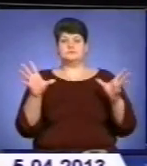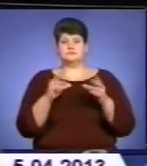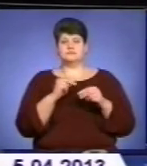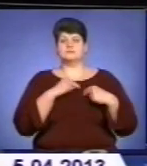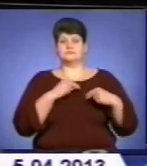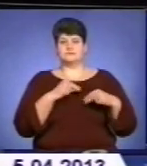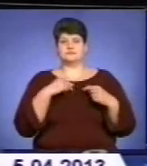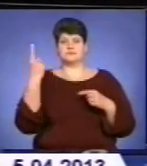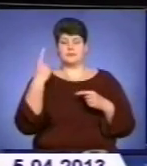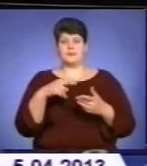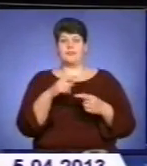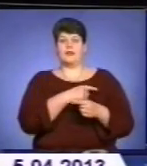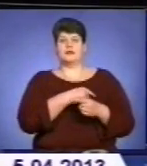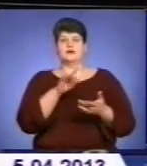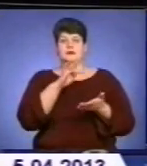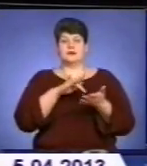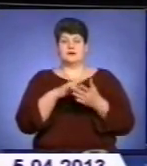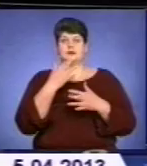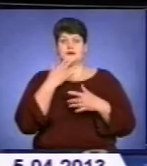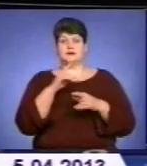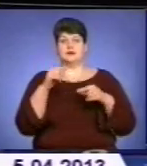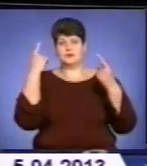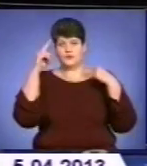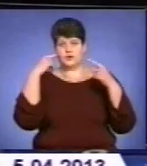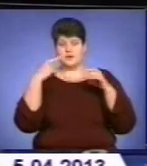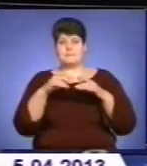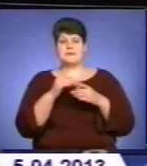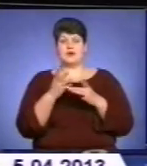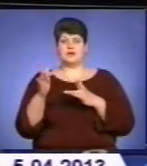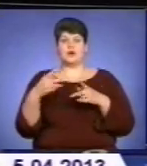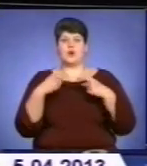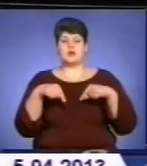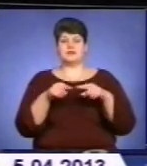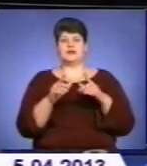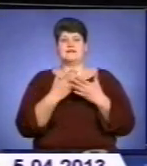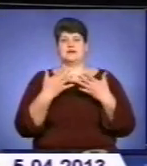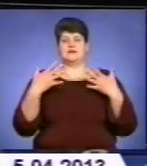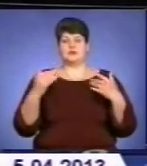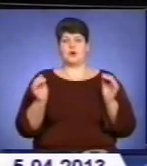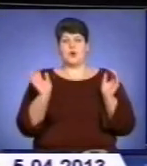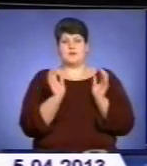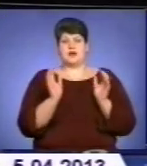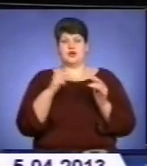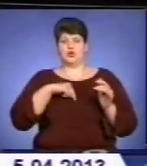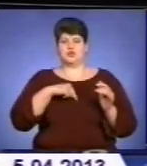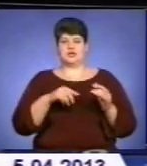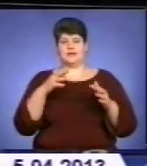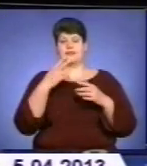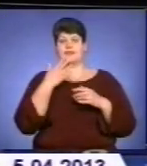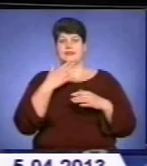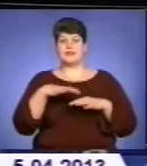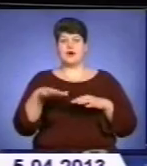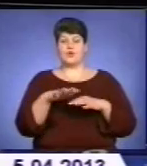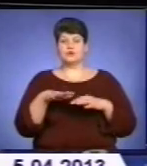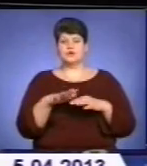працівниками обласного методичного центру народної творчості бібліотекарі організували виставку «Обереги душі народної». Творчі роботи